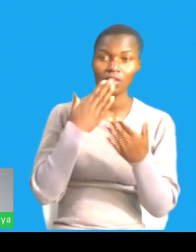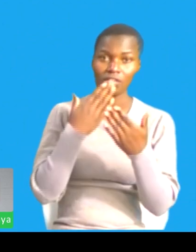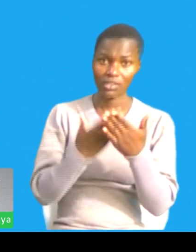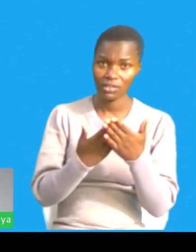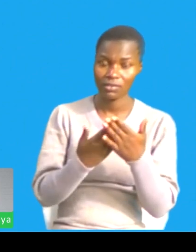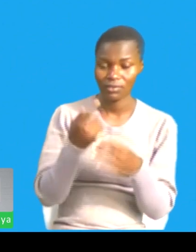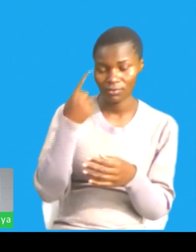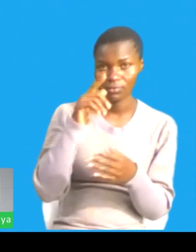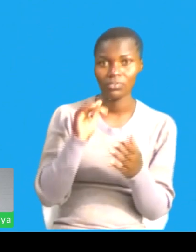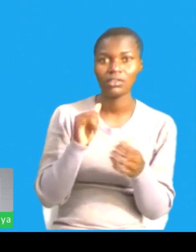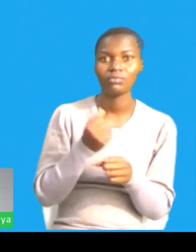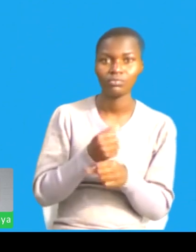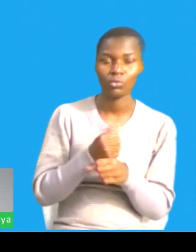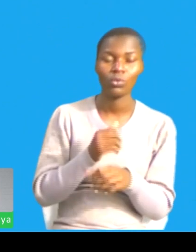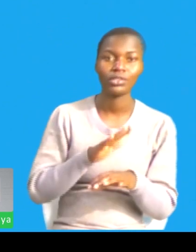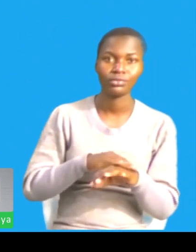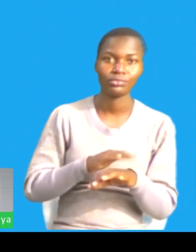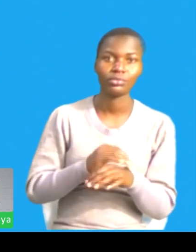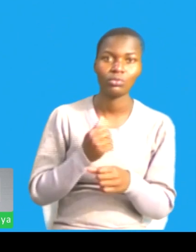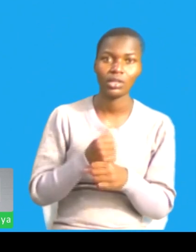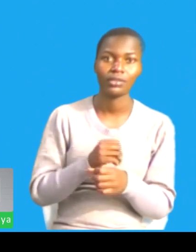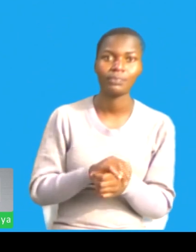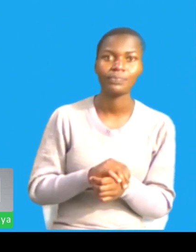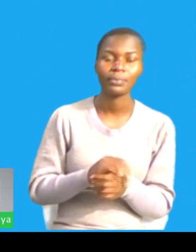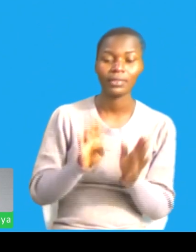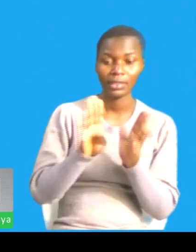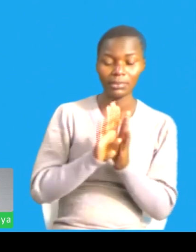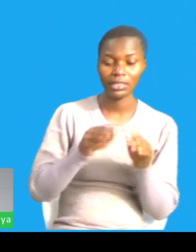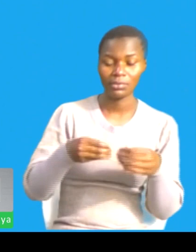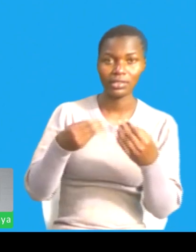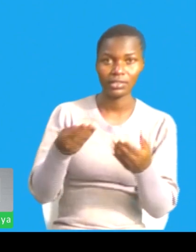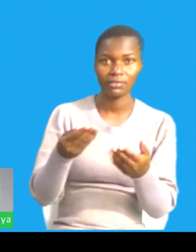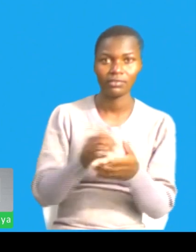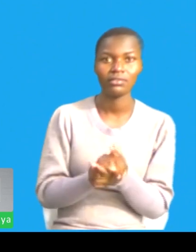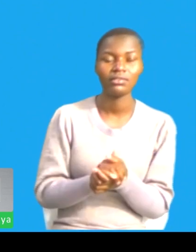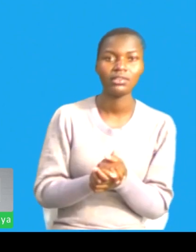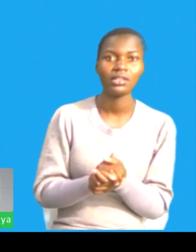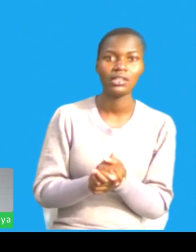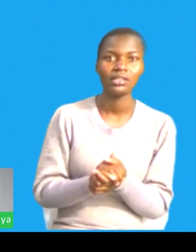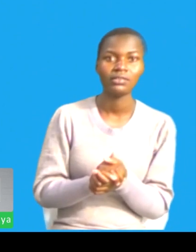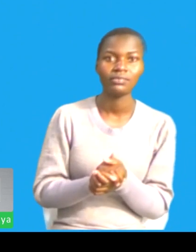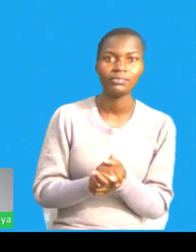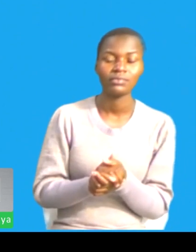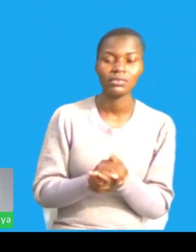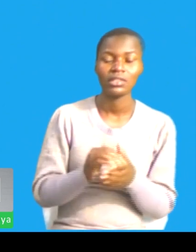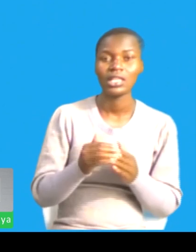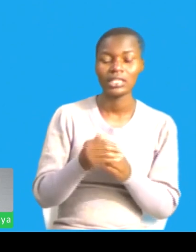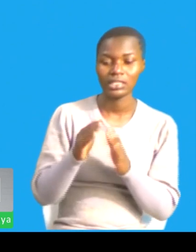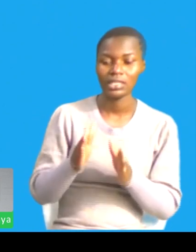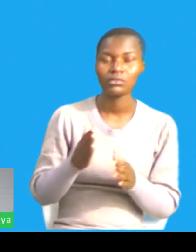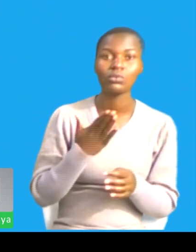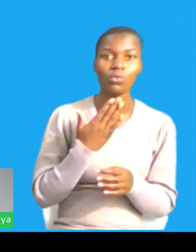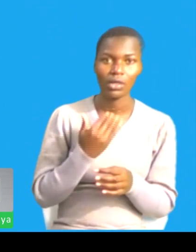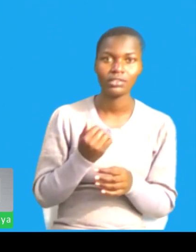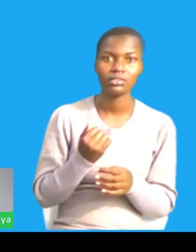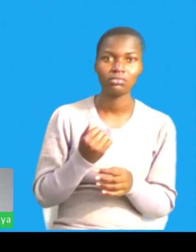Okay. Yes. And even this bill I will take it to her. Because that is the kind of leaders that we need, Jonah. Mtu ule anaenda bungeni kufanya